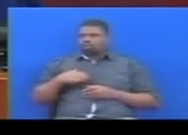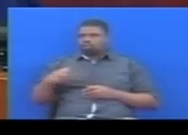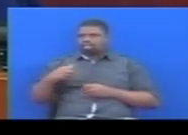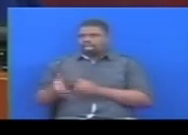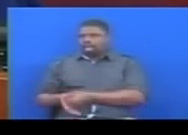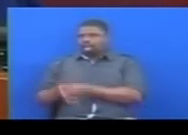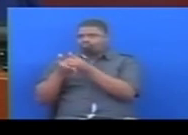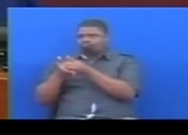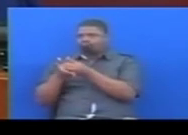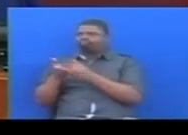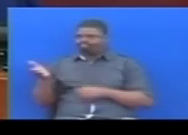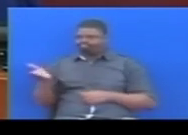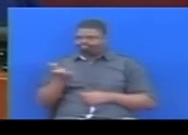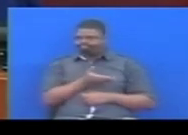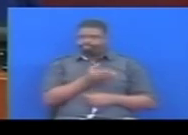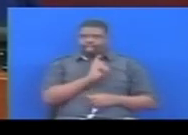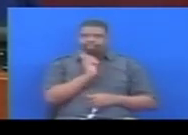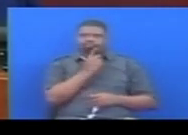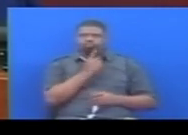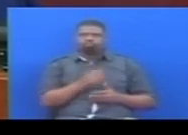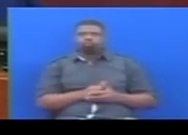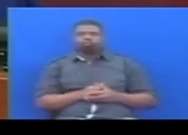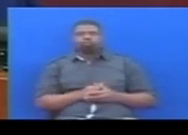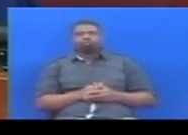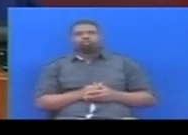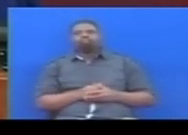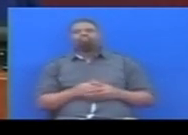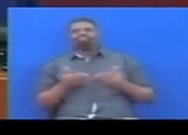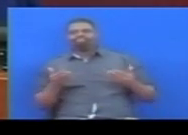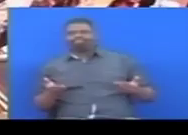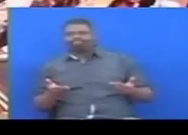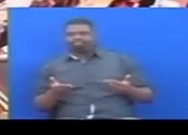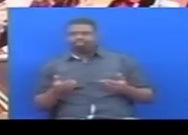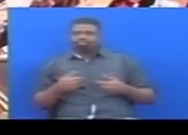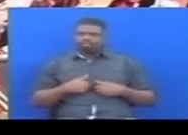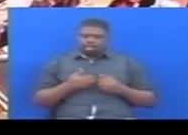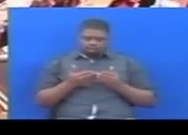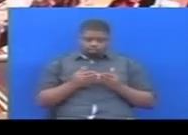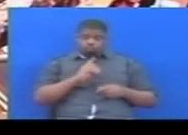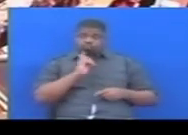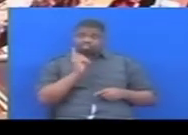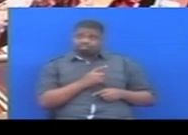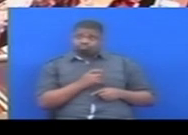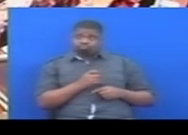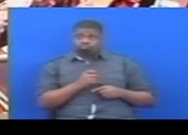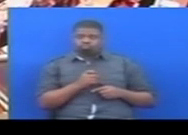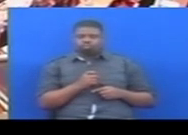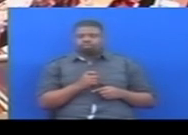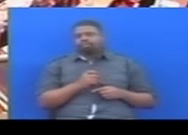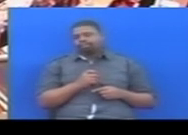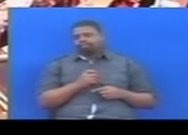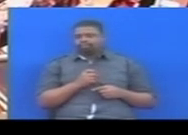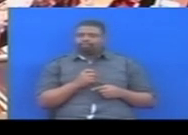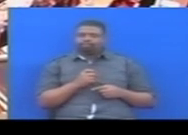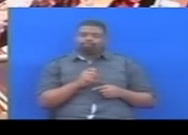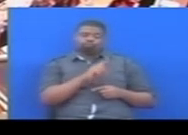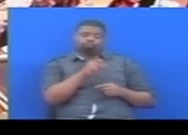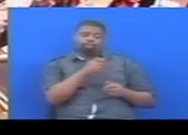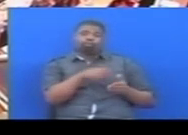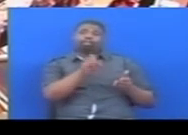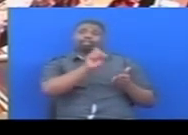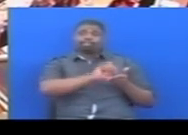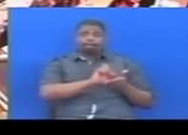Mheshimiwa Naibu Spika, naomba kujibu swali la nyongeza la Mheshimiwa Prosper Mbena kama ifuatavyo.